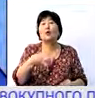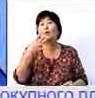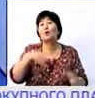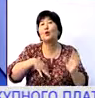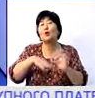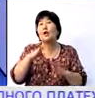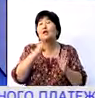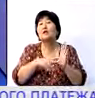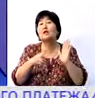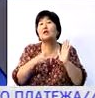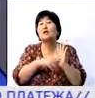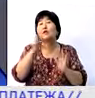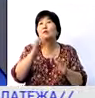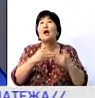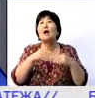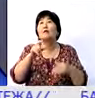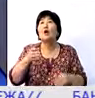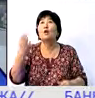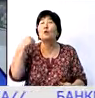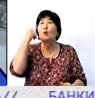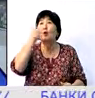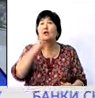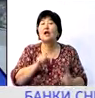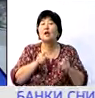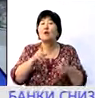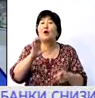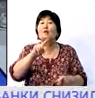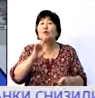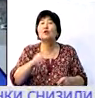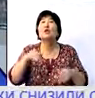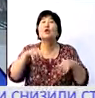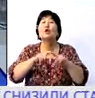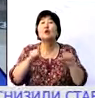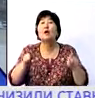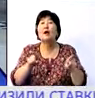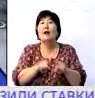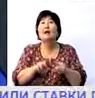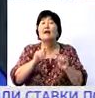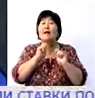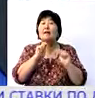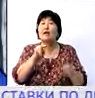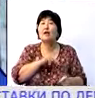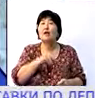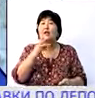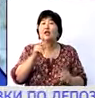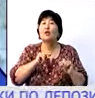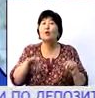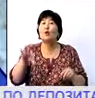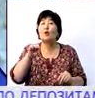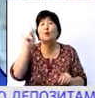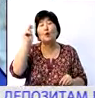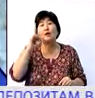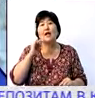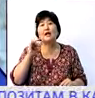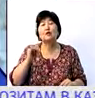лучших. 98% выпускников прошлого года поступили в вузы и колледжи. По труду и награда. 3 педагога области, учитель